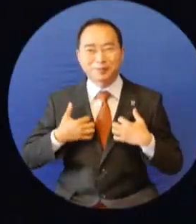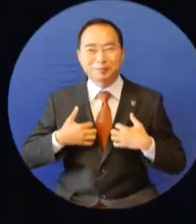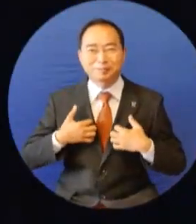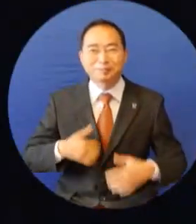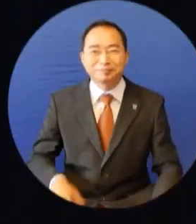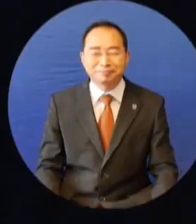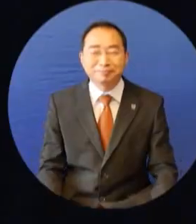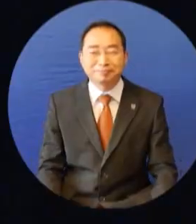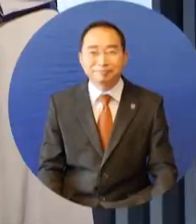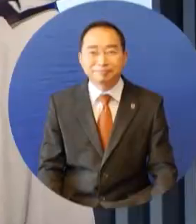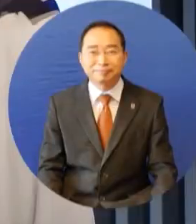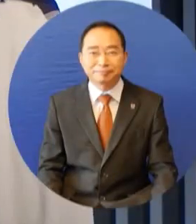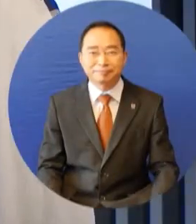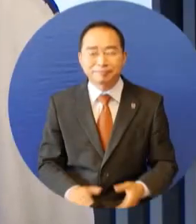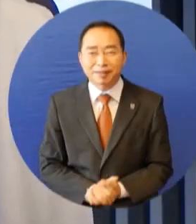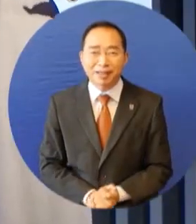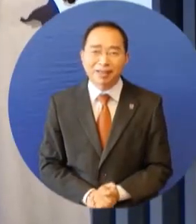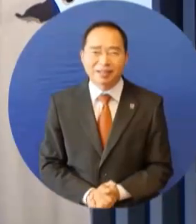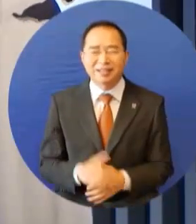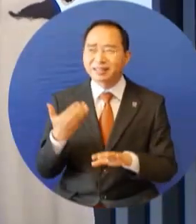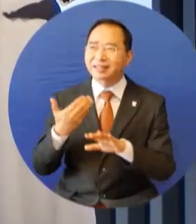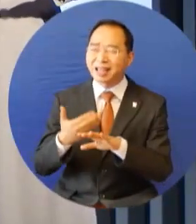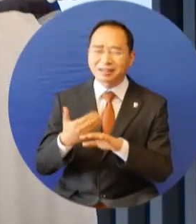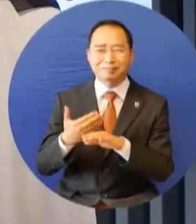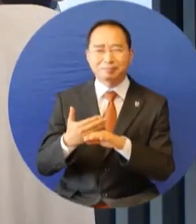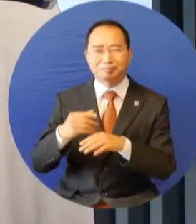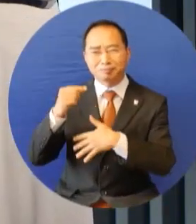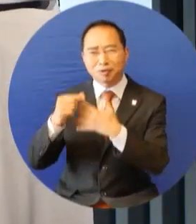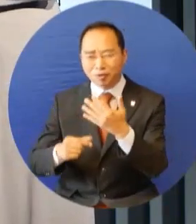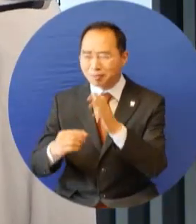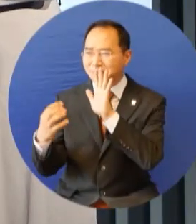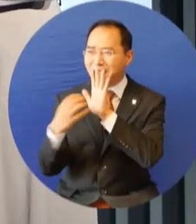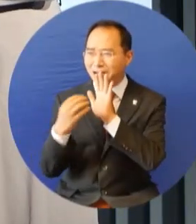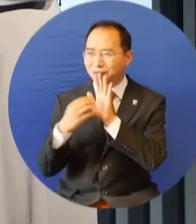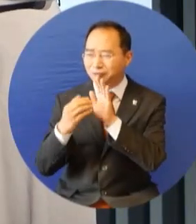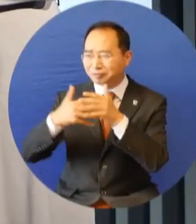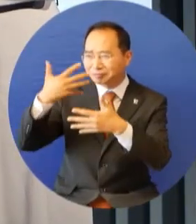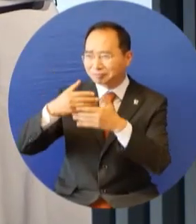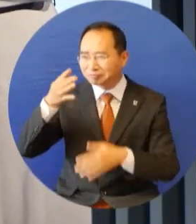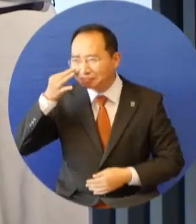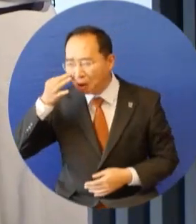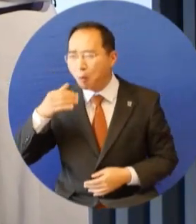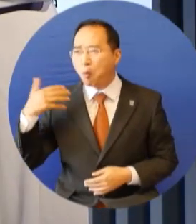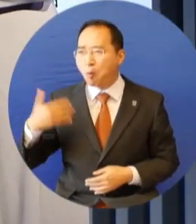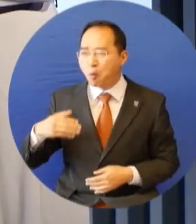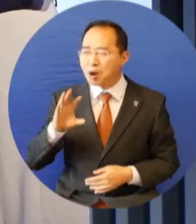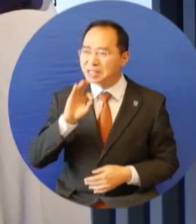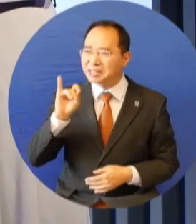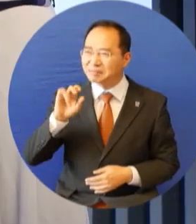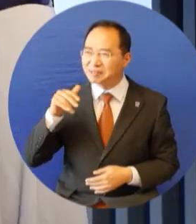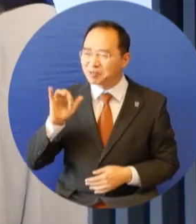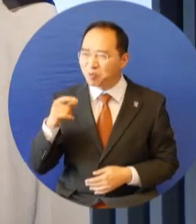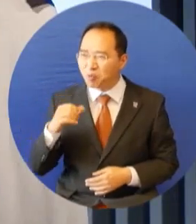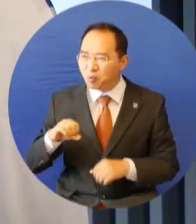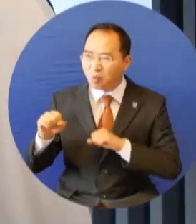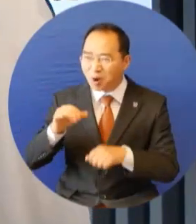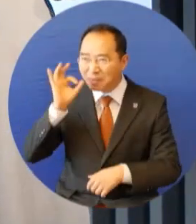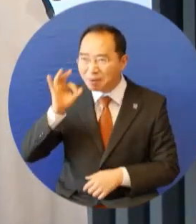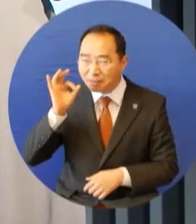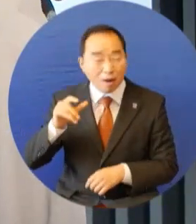반갑습니다. 네. 사실 다큐멘터리를 통해서 자주 뵙었는데 네. 이렇게 뵈니까 신기해요. 사실 저는